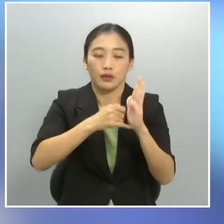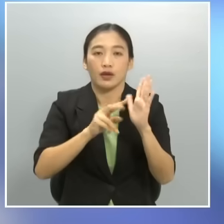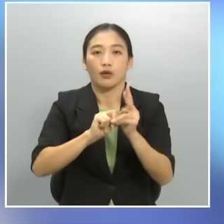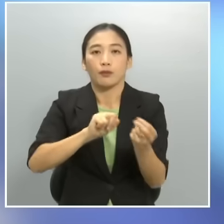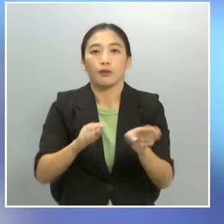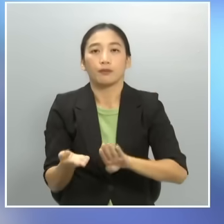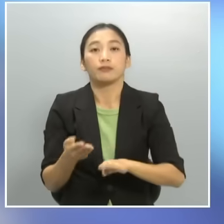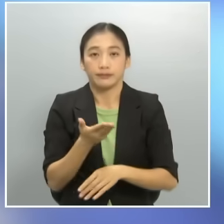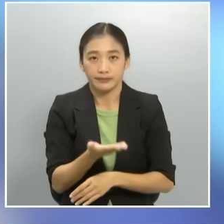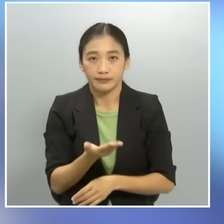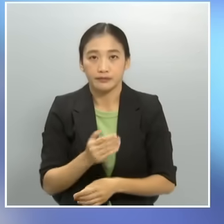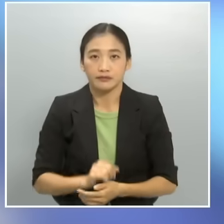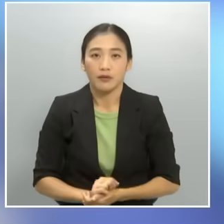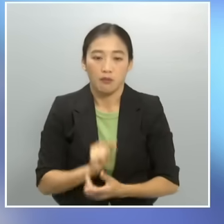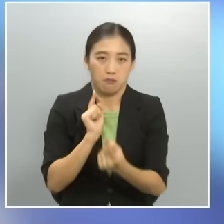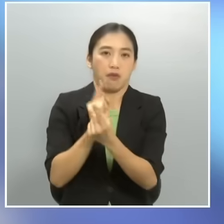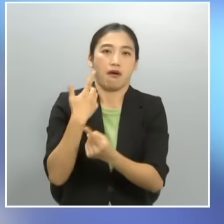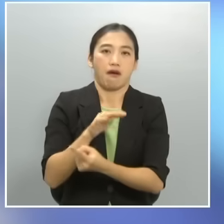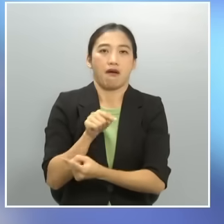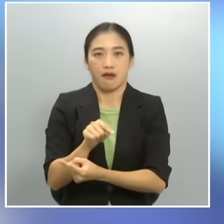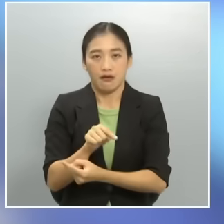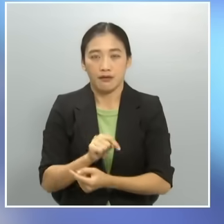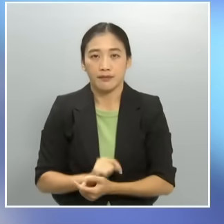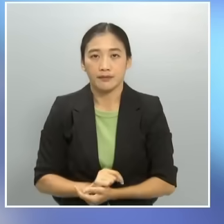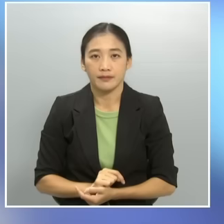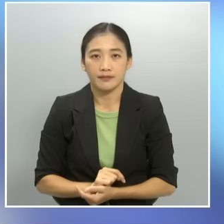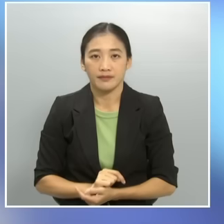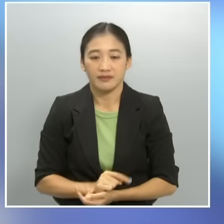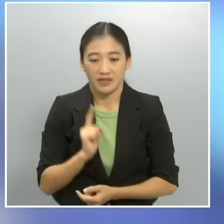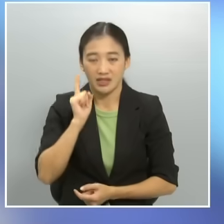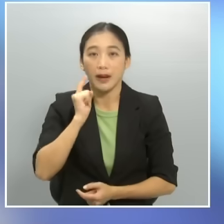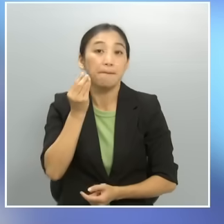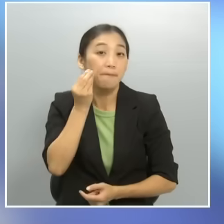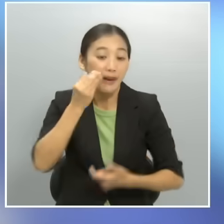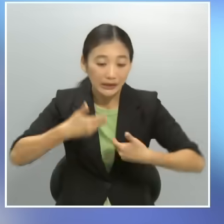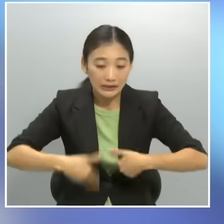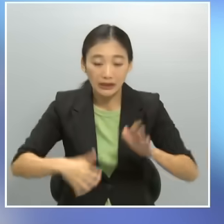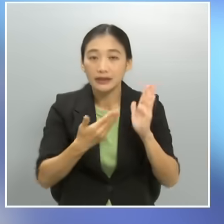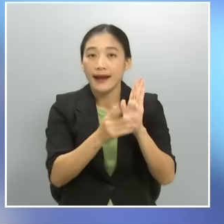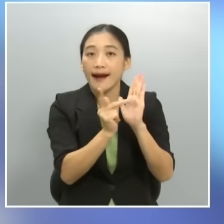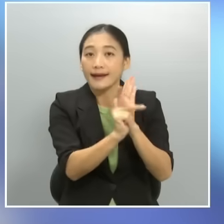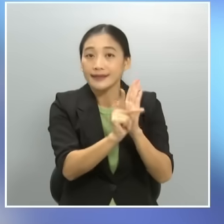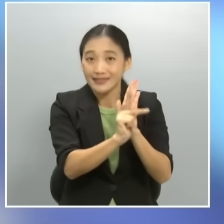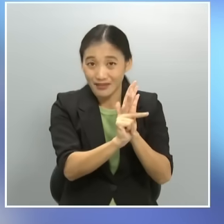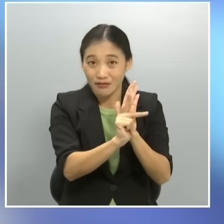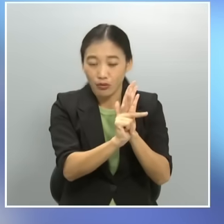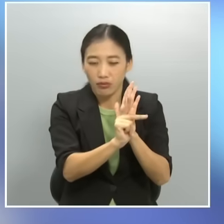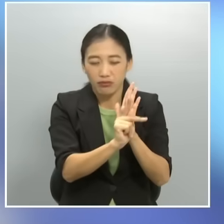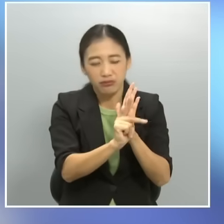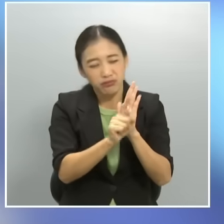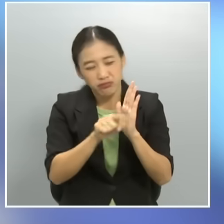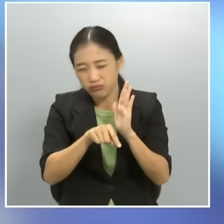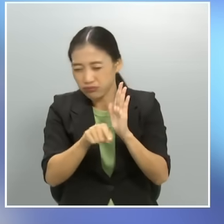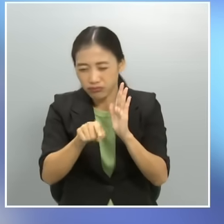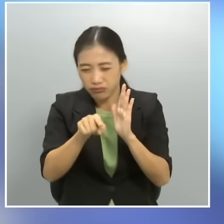ค่ะนี่น้องนะคะลักพาตัวจากกาฬสินธุ์ค่ะไปเจอที่นครพนม สงสารนะ ค่ะส